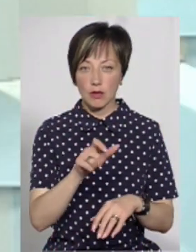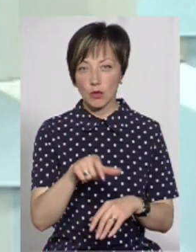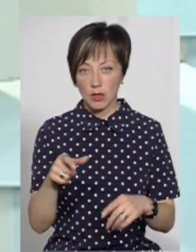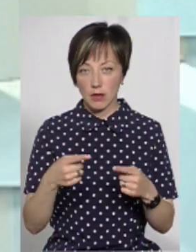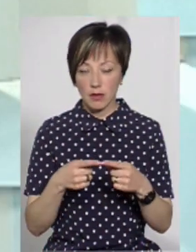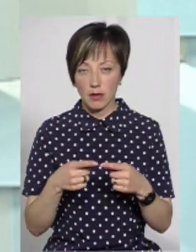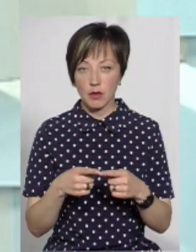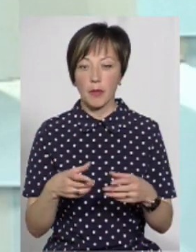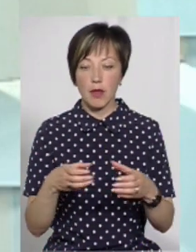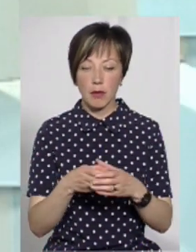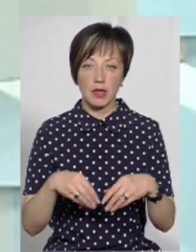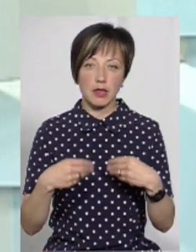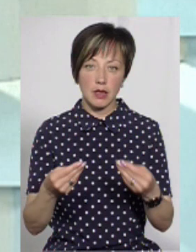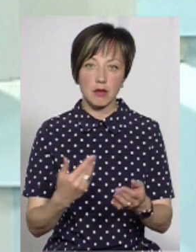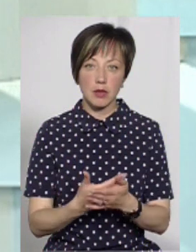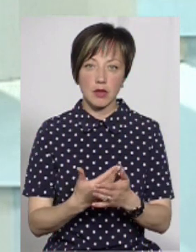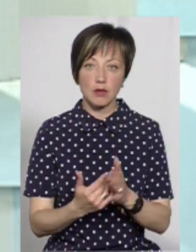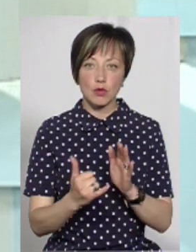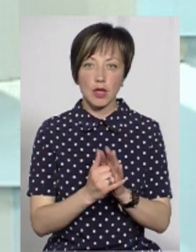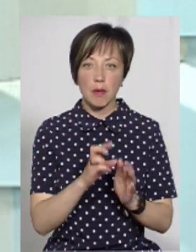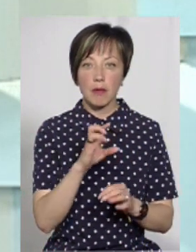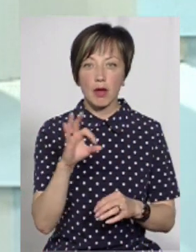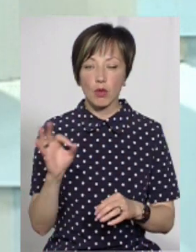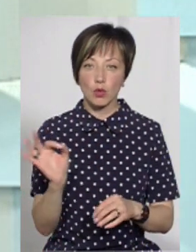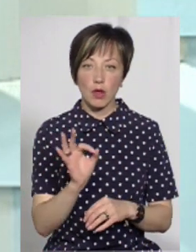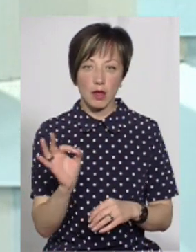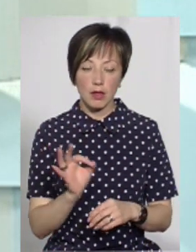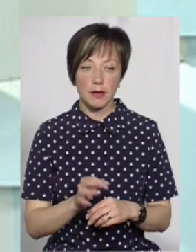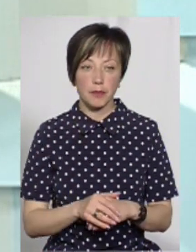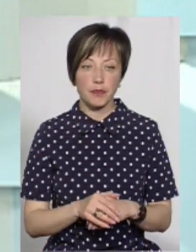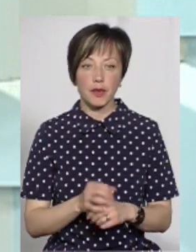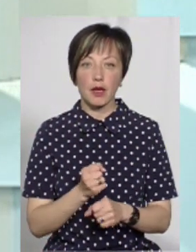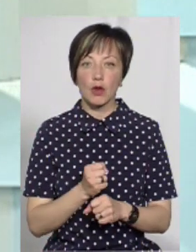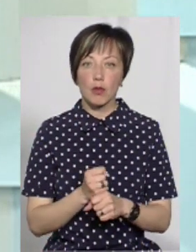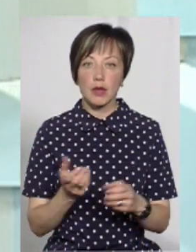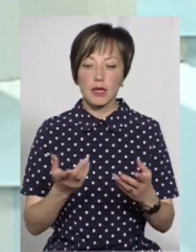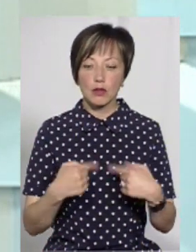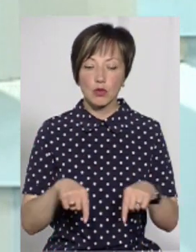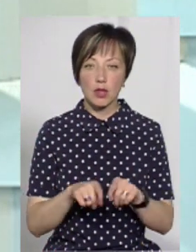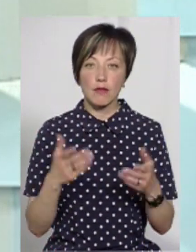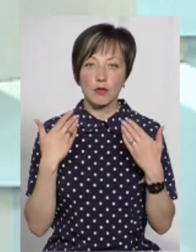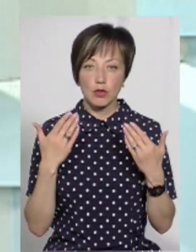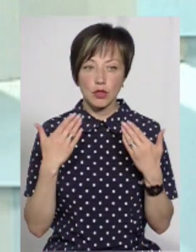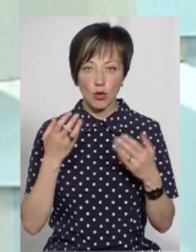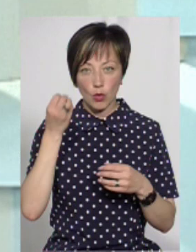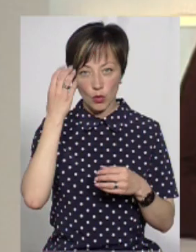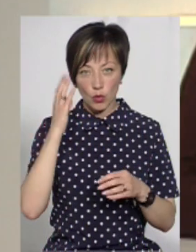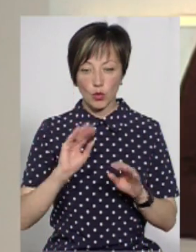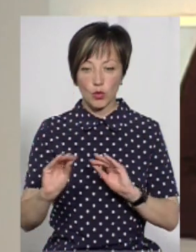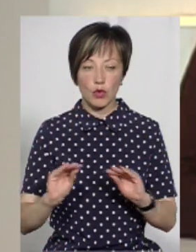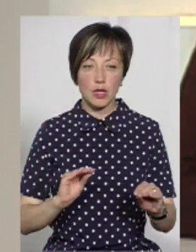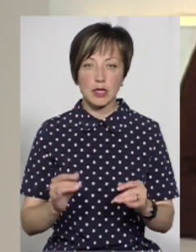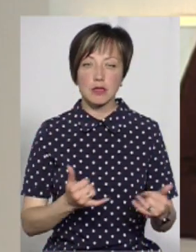мешканців. Громада надає, наприклад, там встановлює біотуалети, робить якісь зони відпочинку, прям таки окультурює